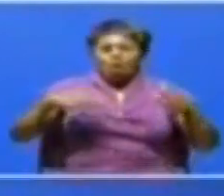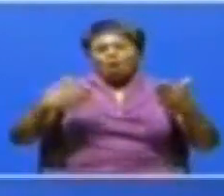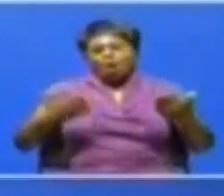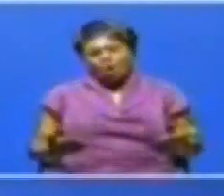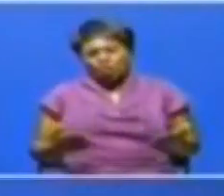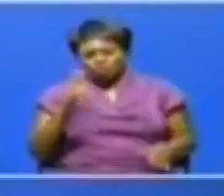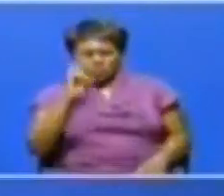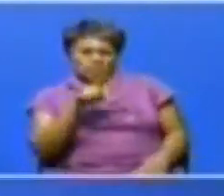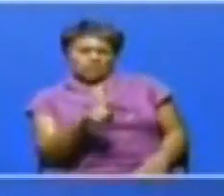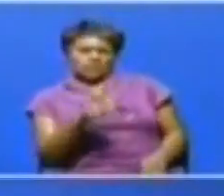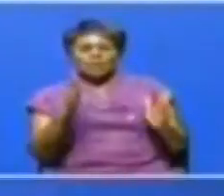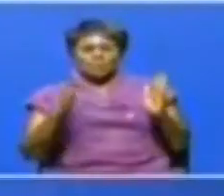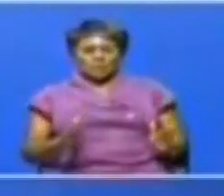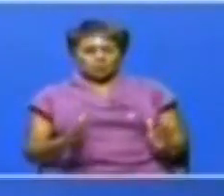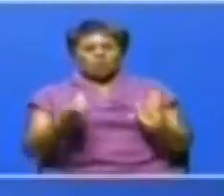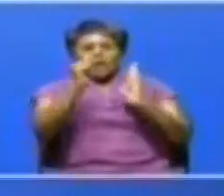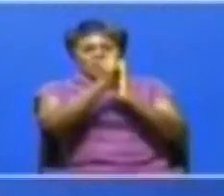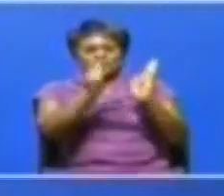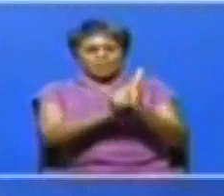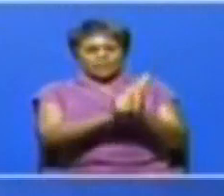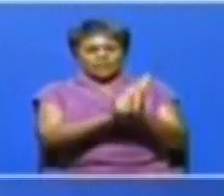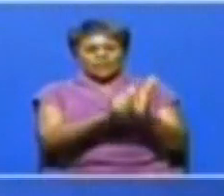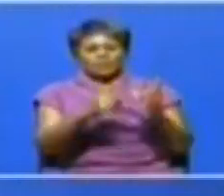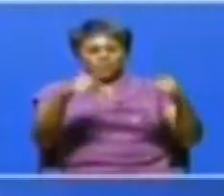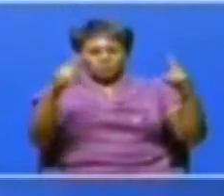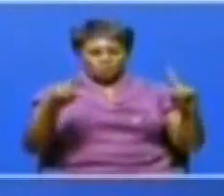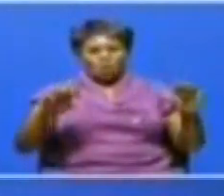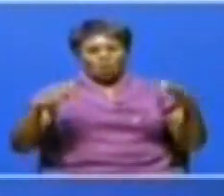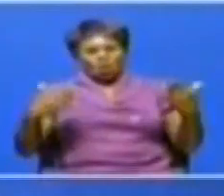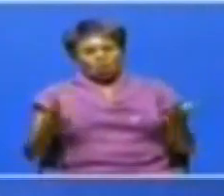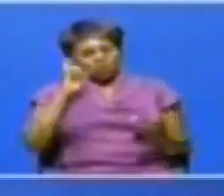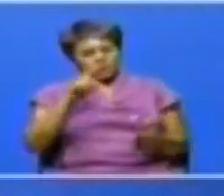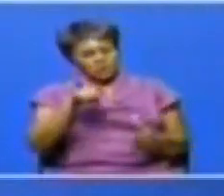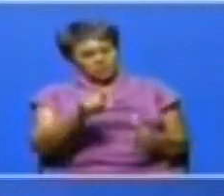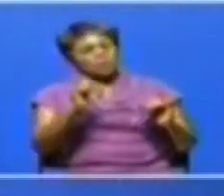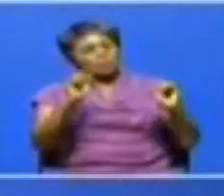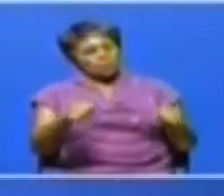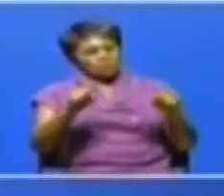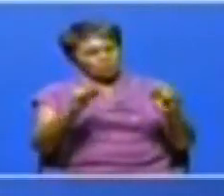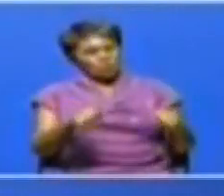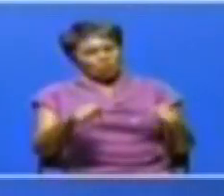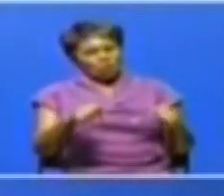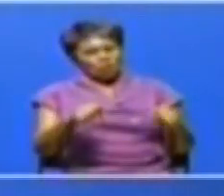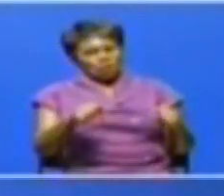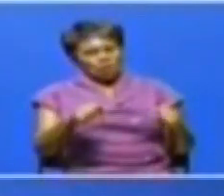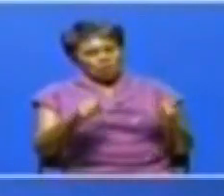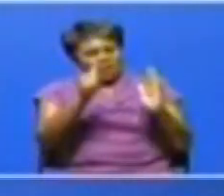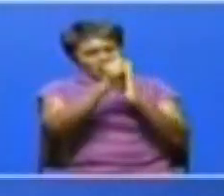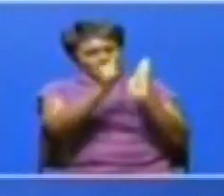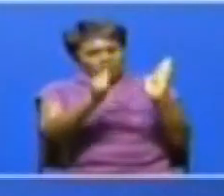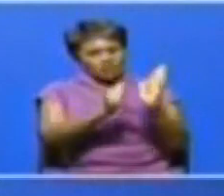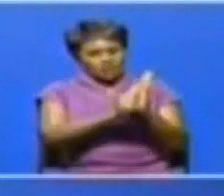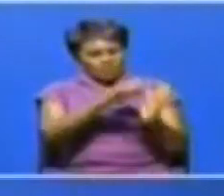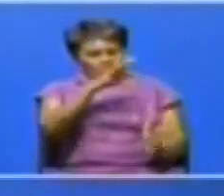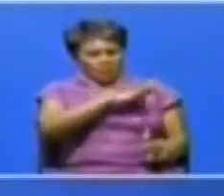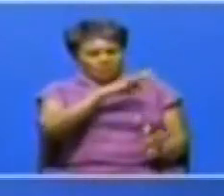ambaye mnaonelea huyu ndiye atasukuma ajenda zenu bungeni, au mnachagua mtu ambaye mnaona kweli ana uwezo wa kusukuma ile ajenda ambayo